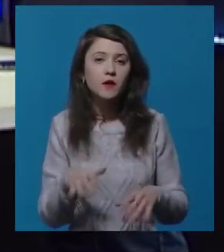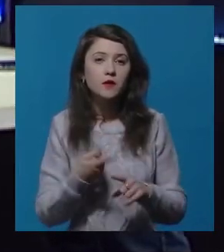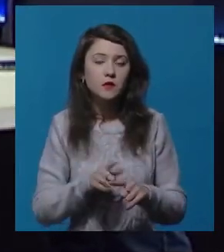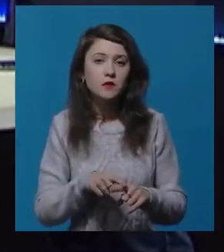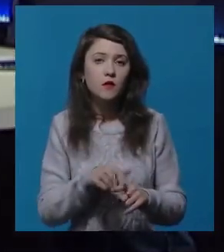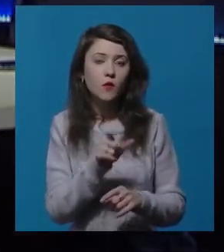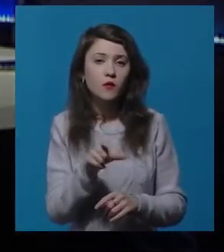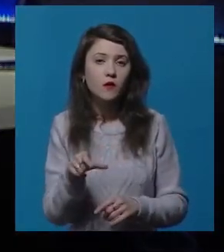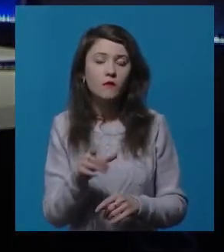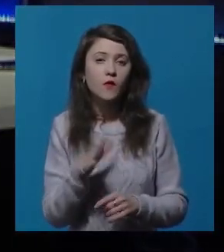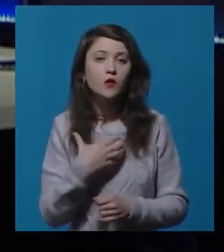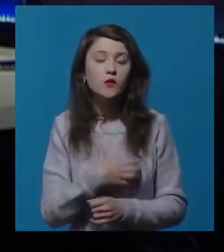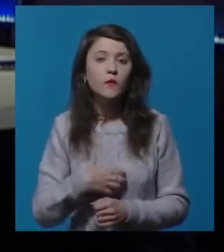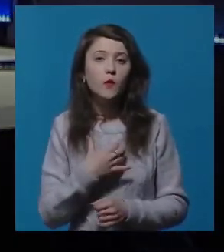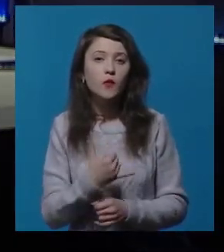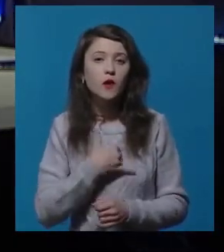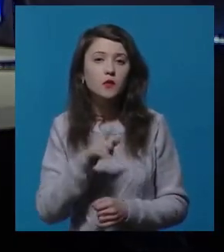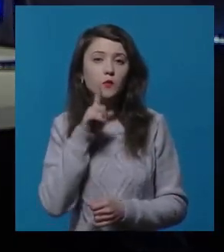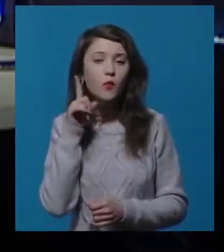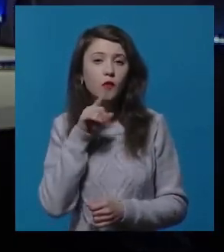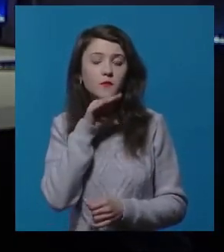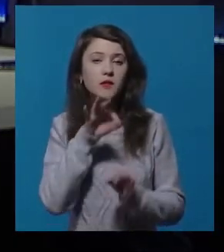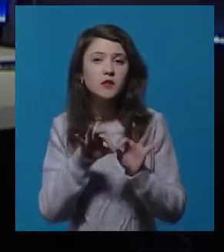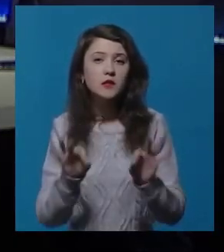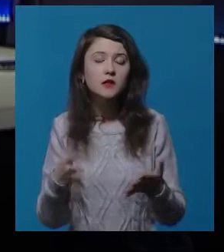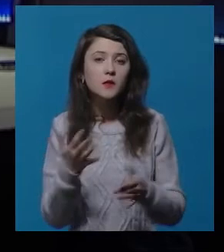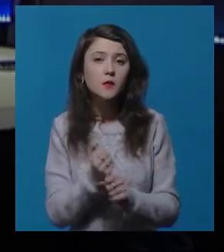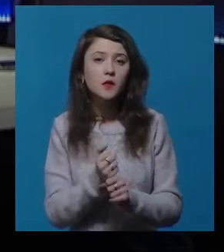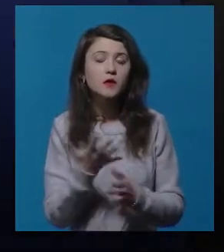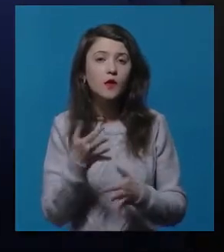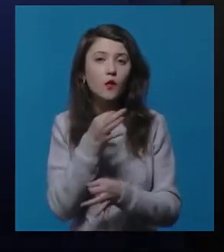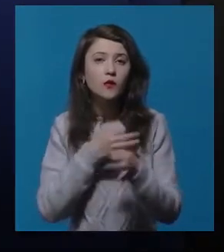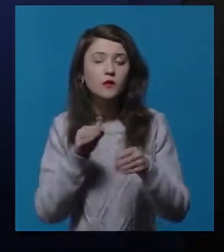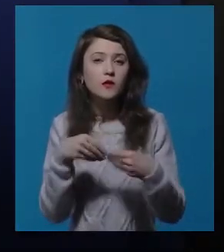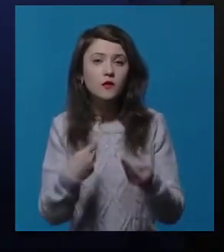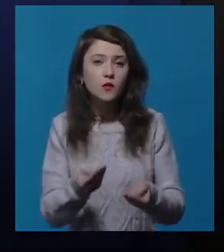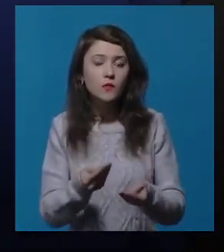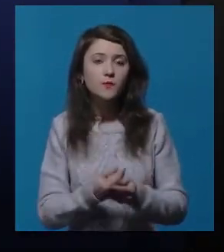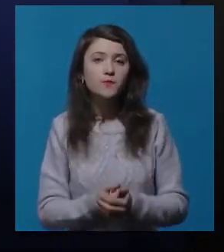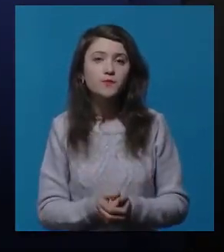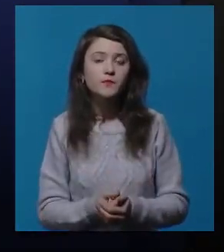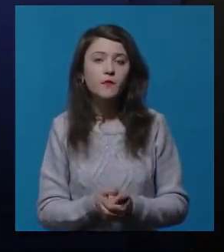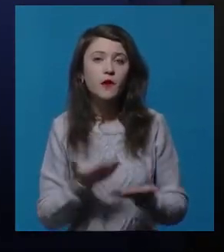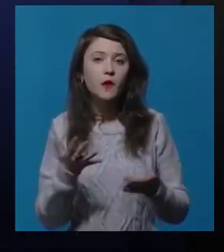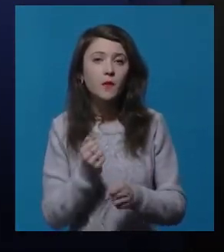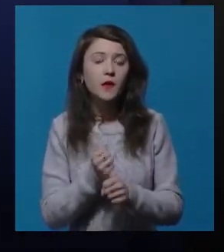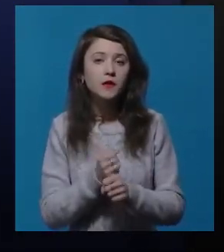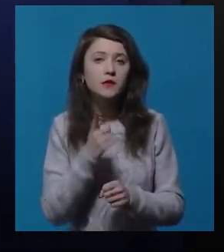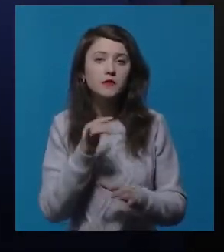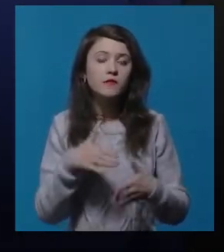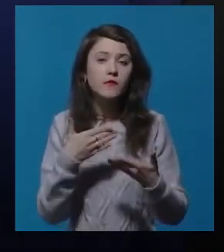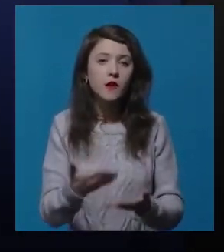В основному в нас молоді фахівці, які працюють, які консультують, надають консультації, які працюють зі зверненнями,